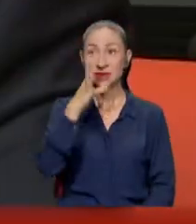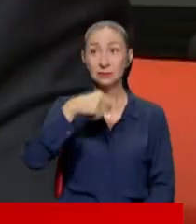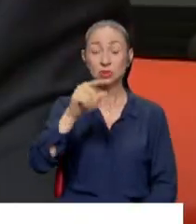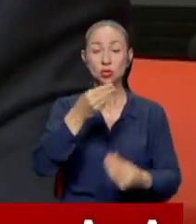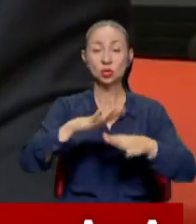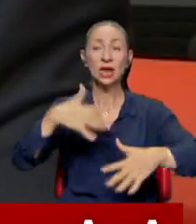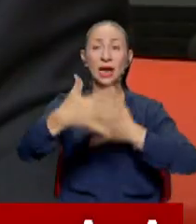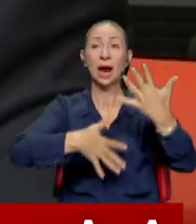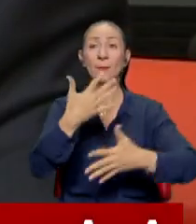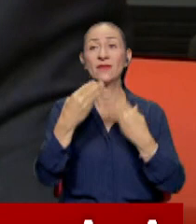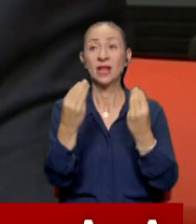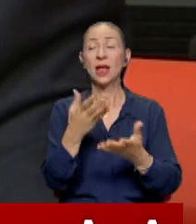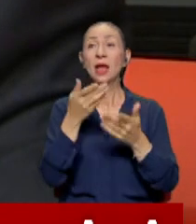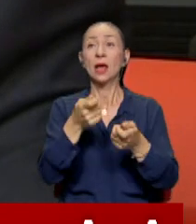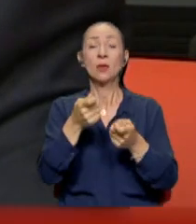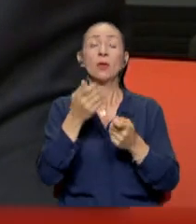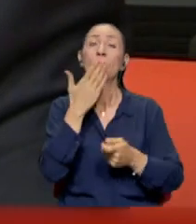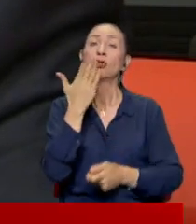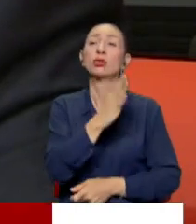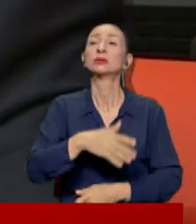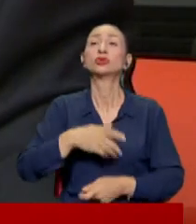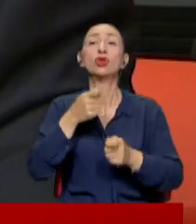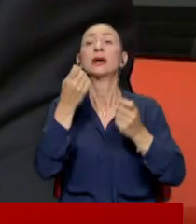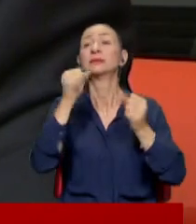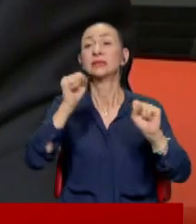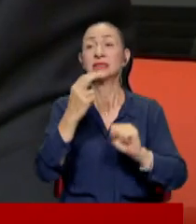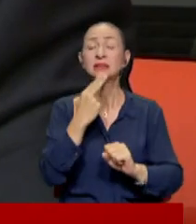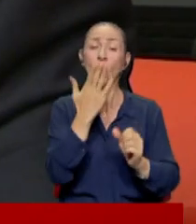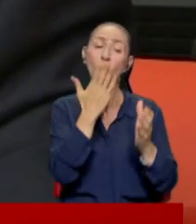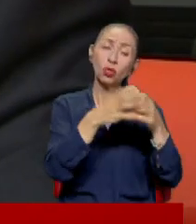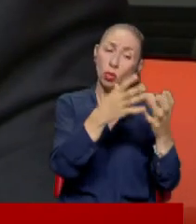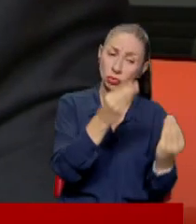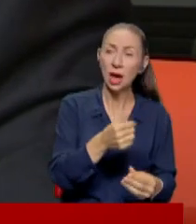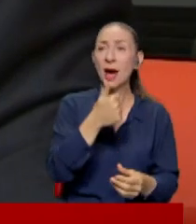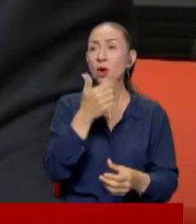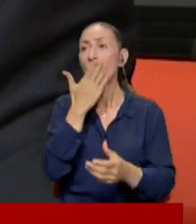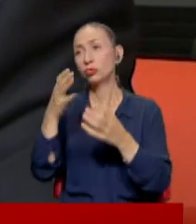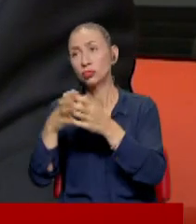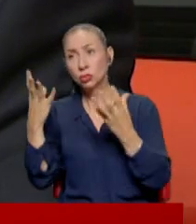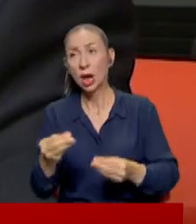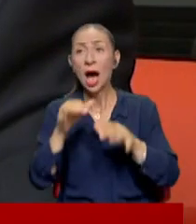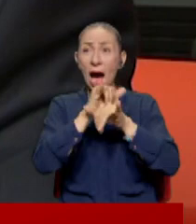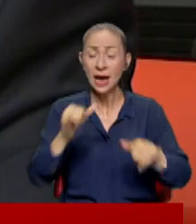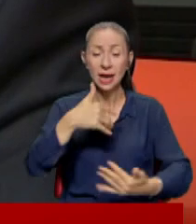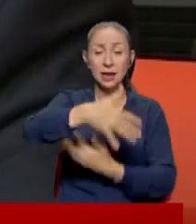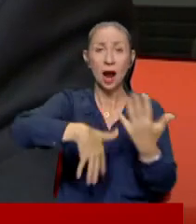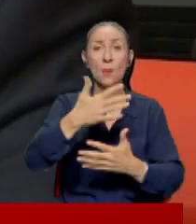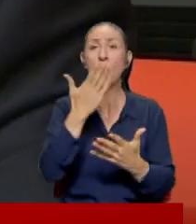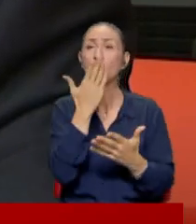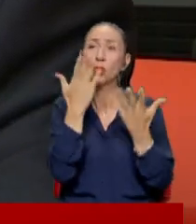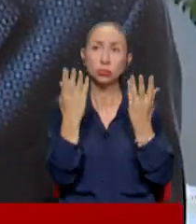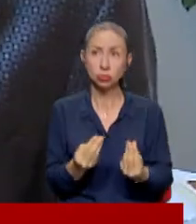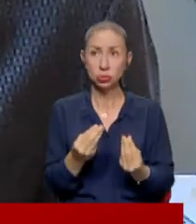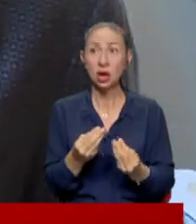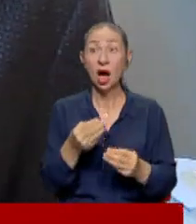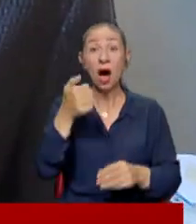çocuklarını karma eğitim veren eğitim kurumlarına göndermeye zorlanmasın. Kız okulları da olsun, erkek okulları da. Aynı şekilde karma eğitim veren kurumlar da